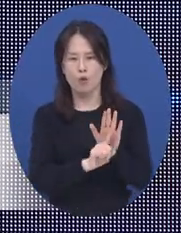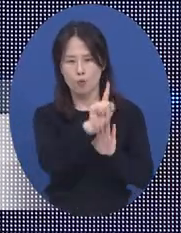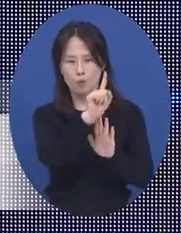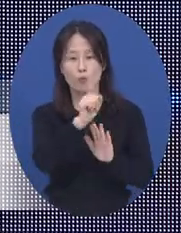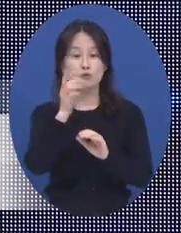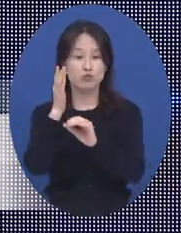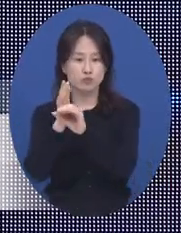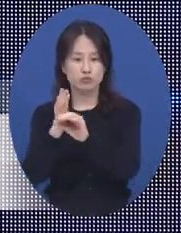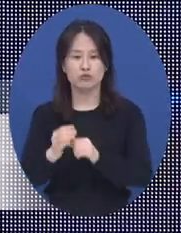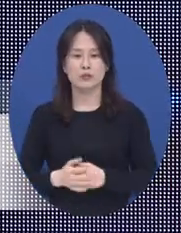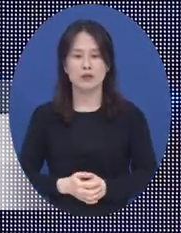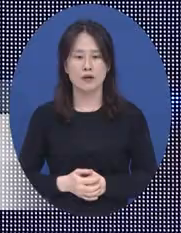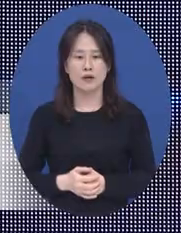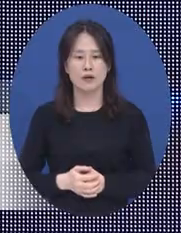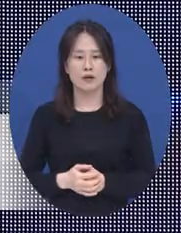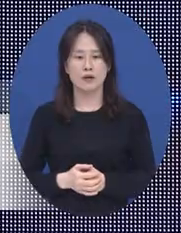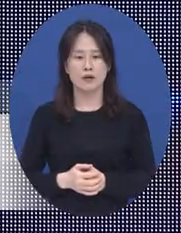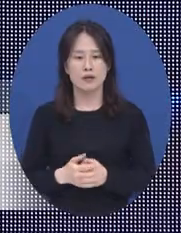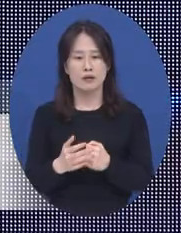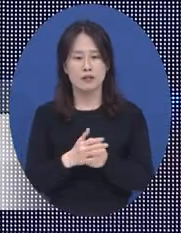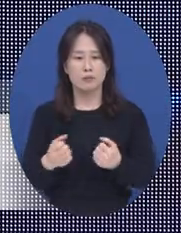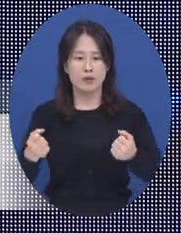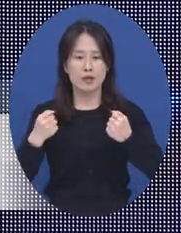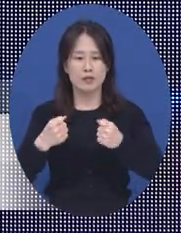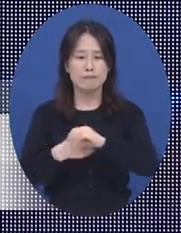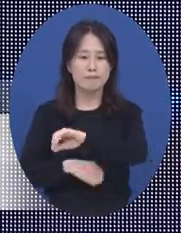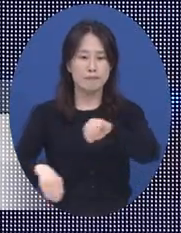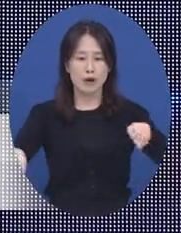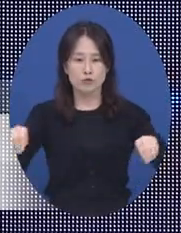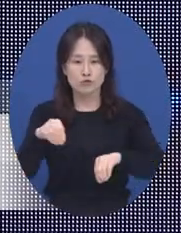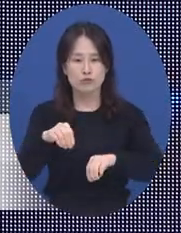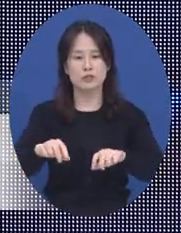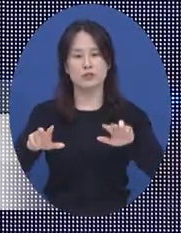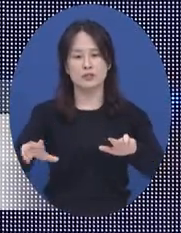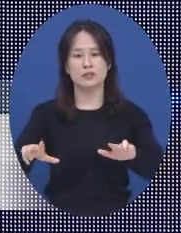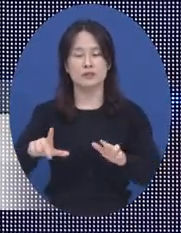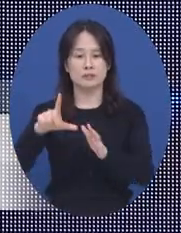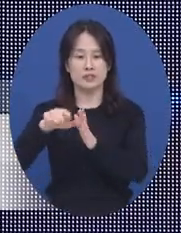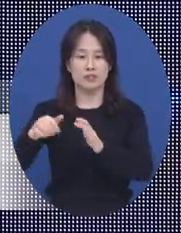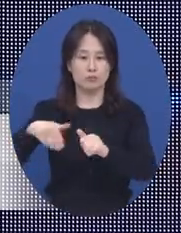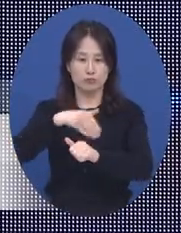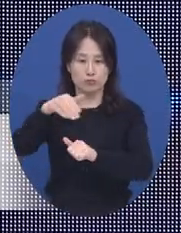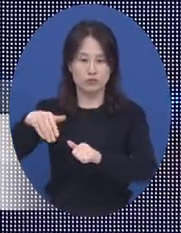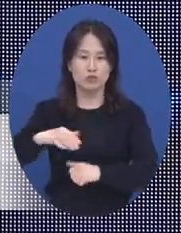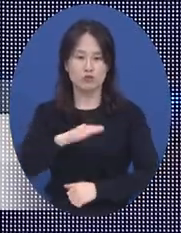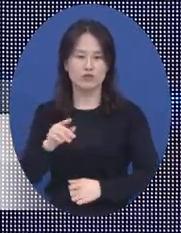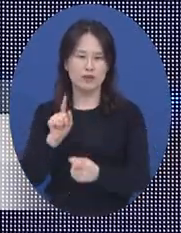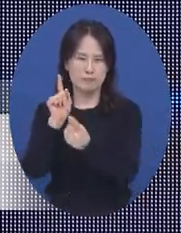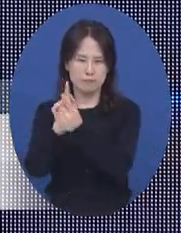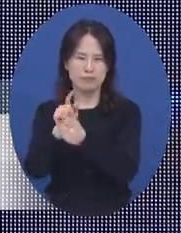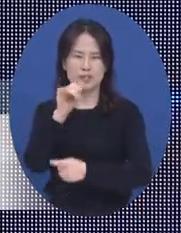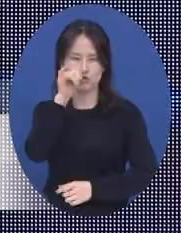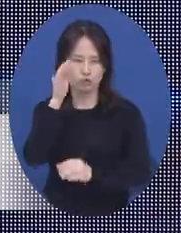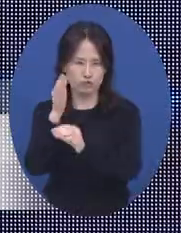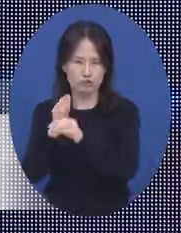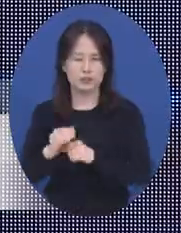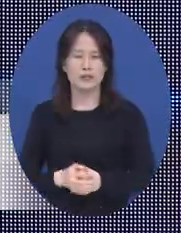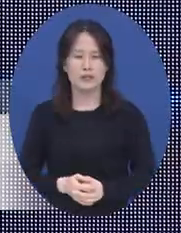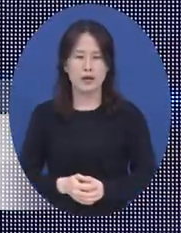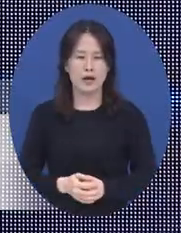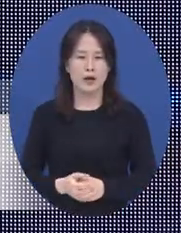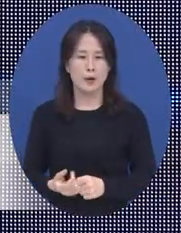대응, 그 중에서도 에너지 대전환이라고 하는 그런 시대적 상황에 우리가 직면해 있는데,